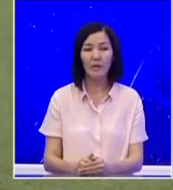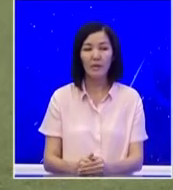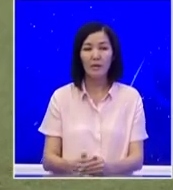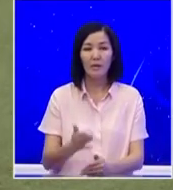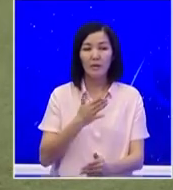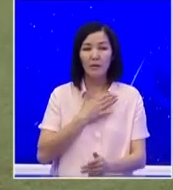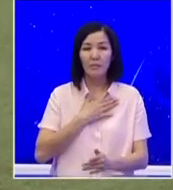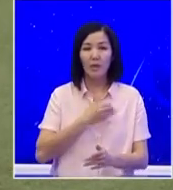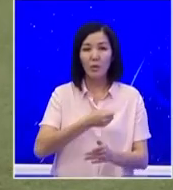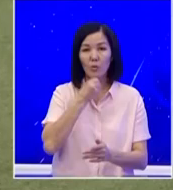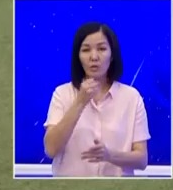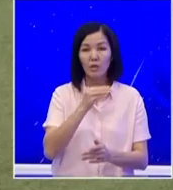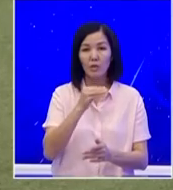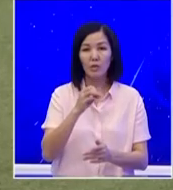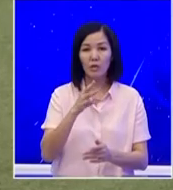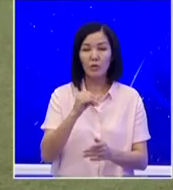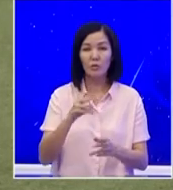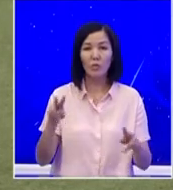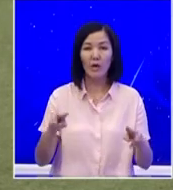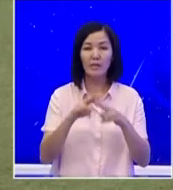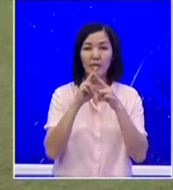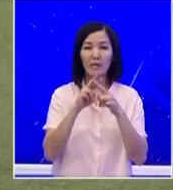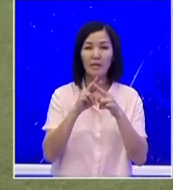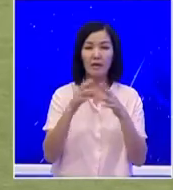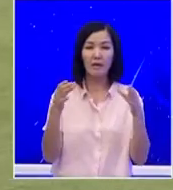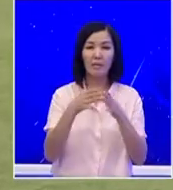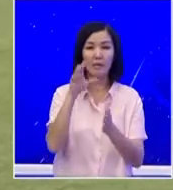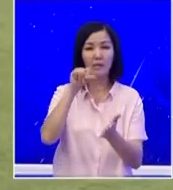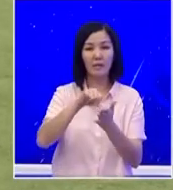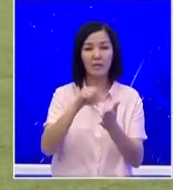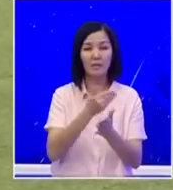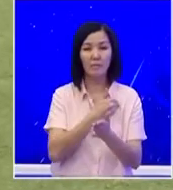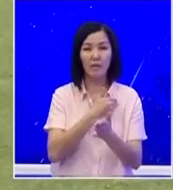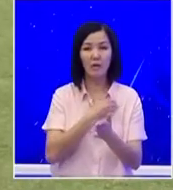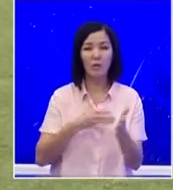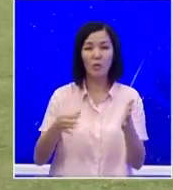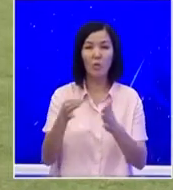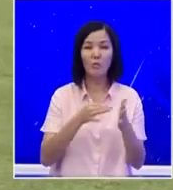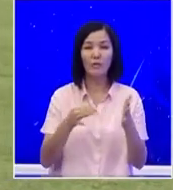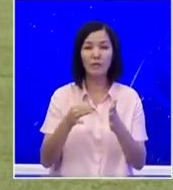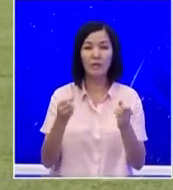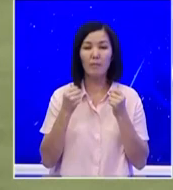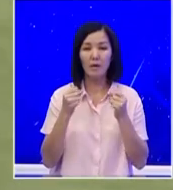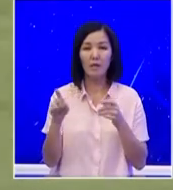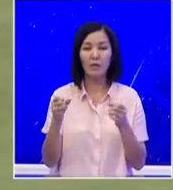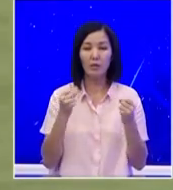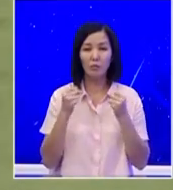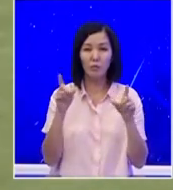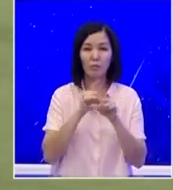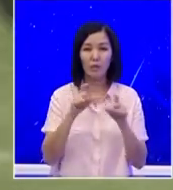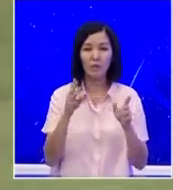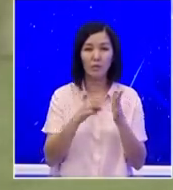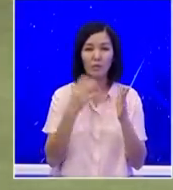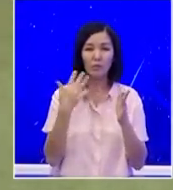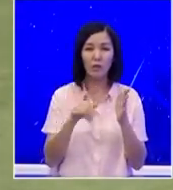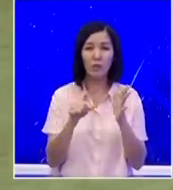Мен өскенде Жетісу, Астана жақ командаларға түскім келеді. Облыстық футболдан мамандандырылған балалар және жасөспірімдер спорт мектебінде